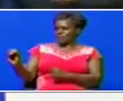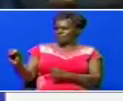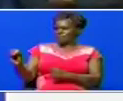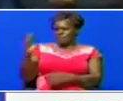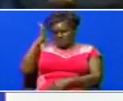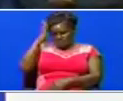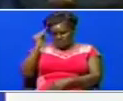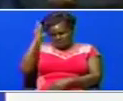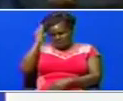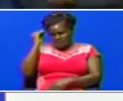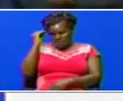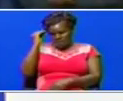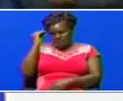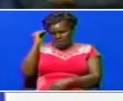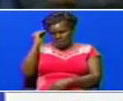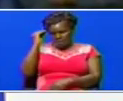Mohammed Abdu Badida,